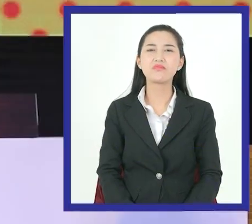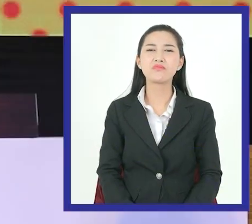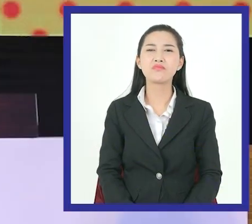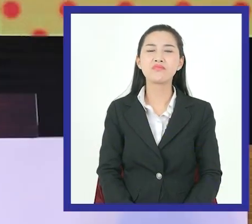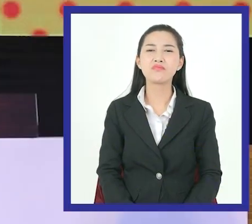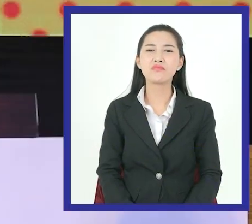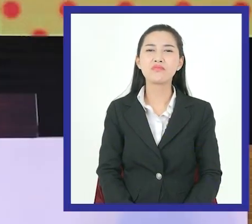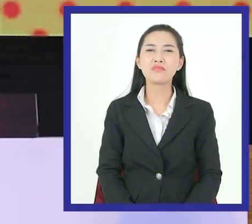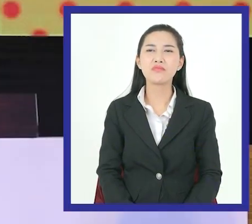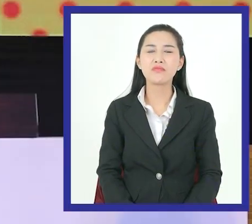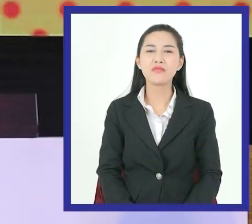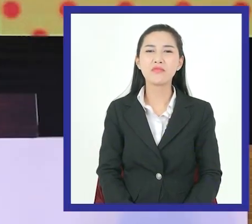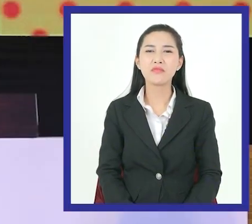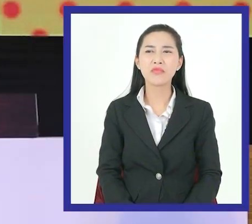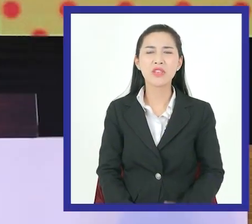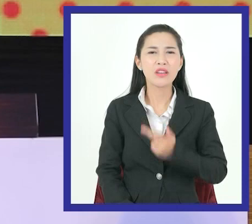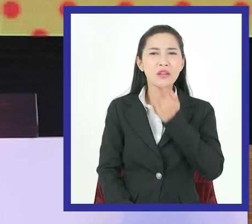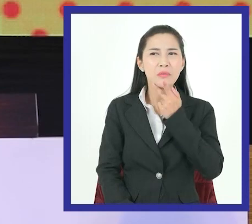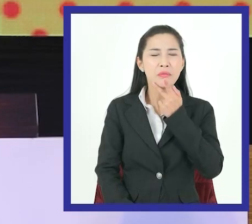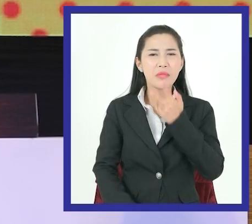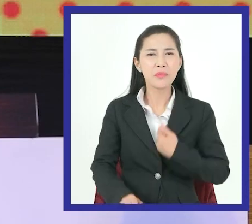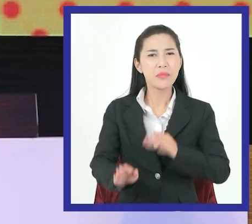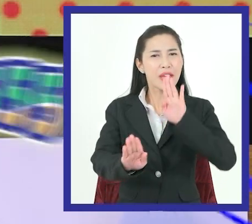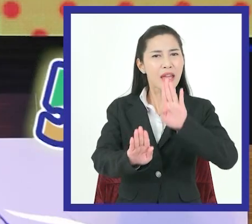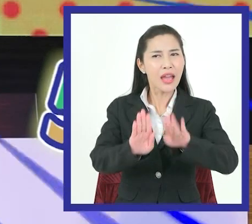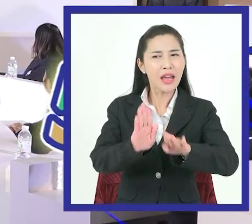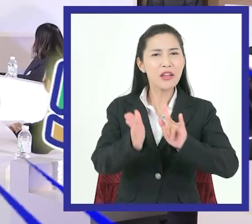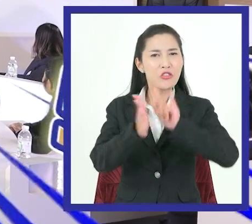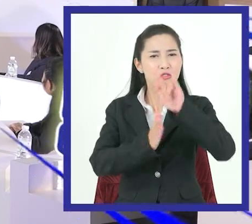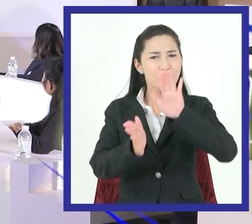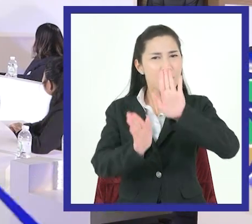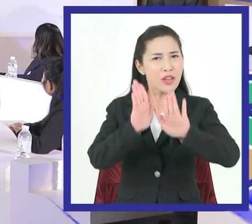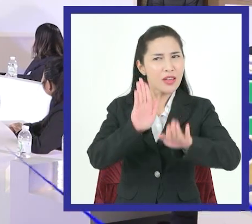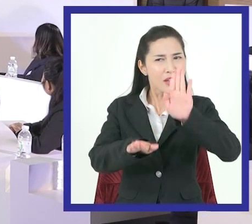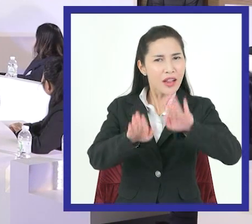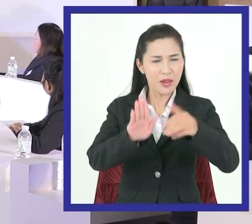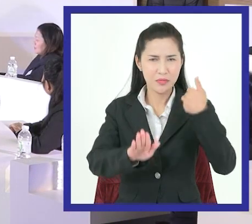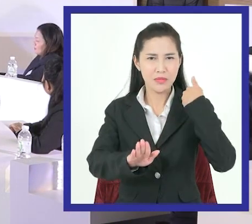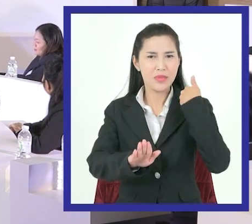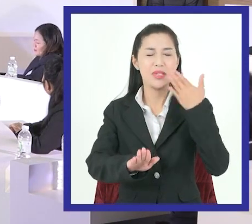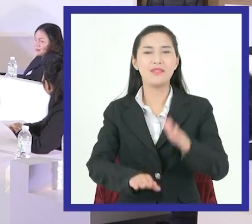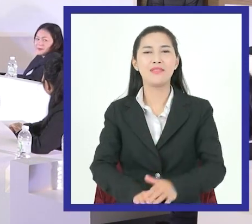อนุเทียมครับเครื่องบินมันมีคันเร่งให้เหยียบด้วยเหรอครับมีครับ